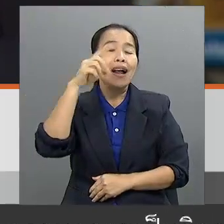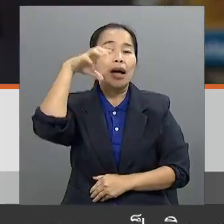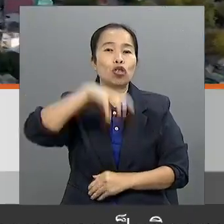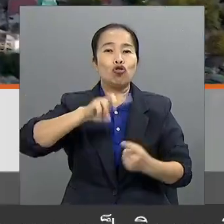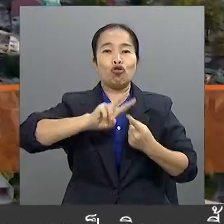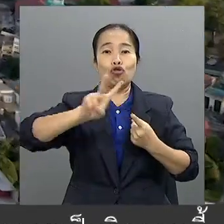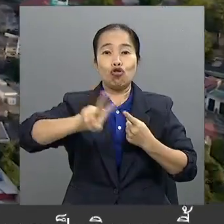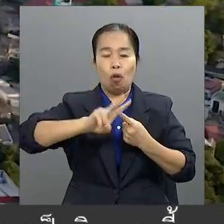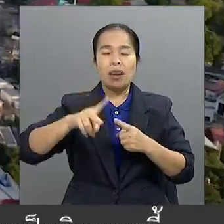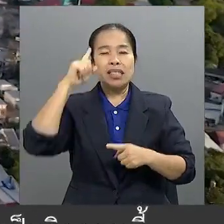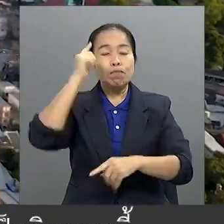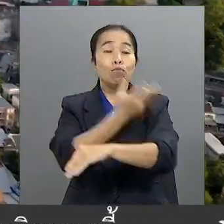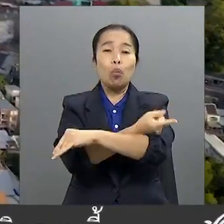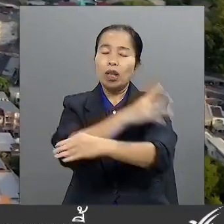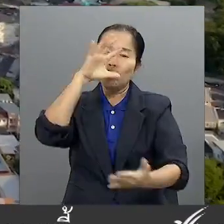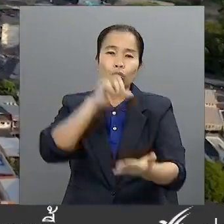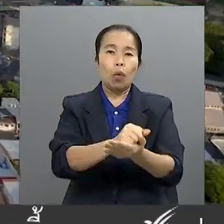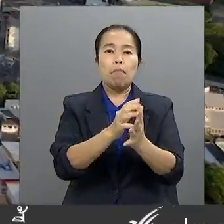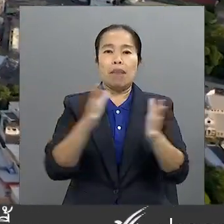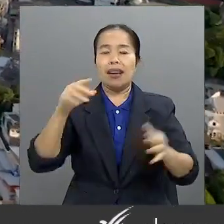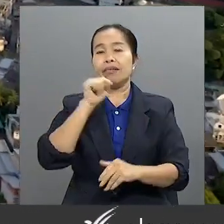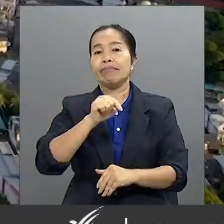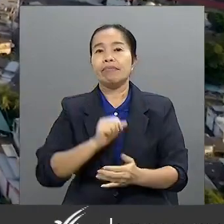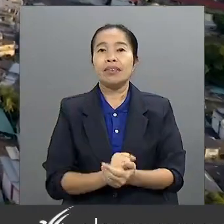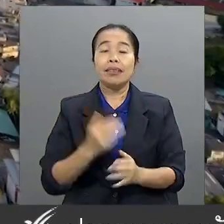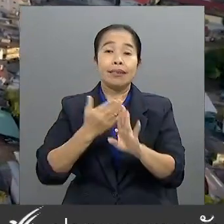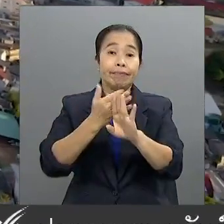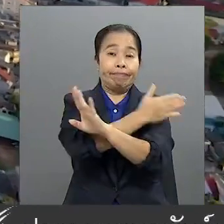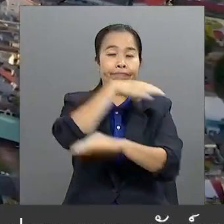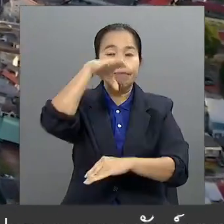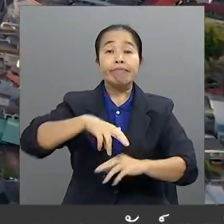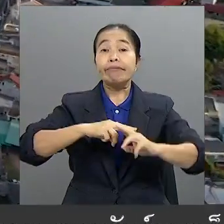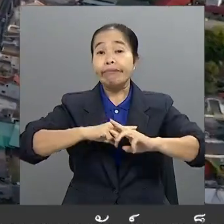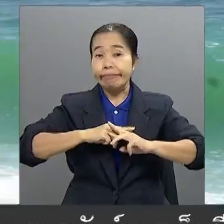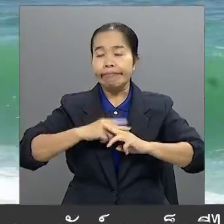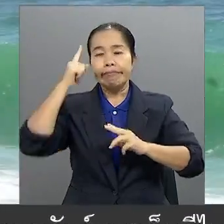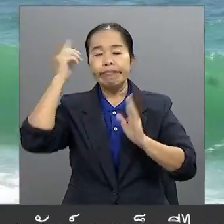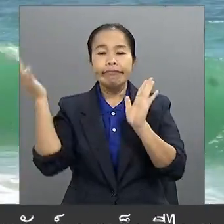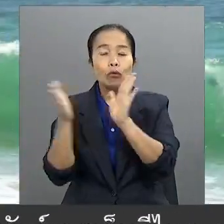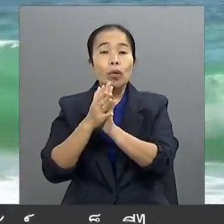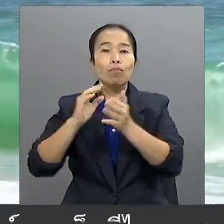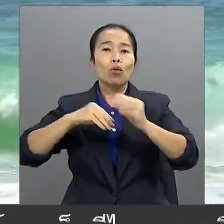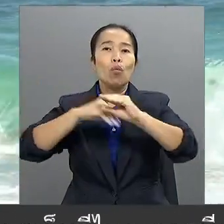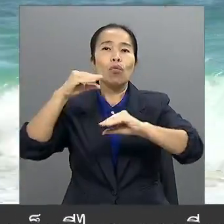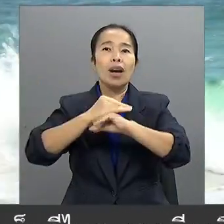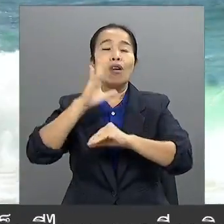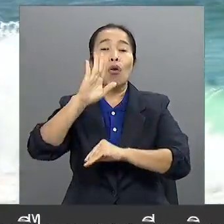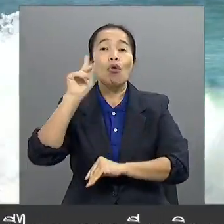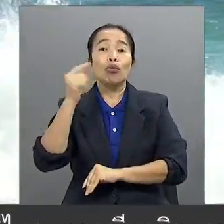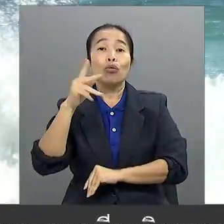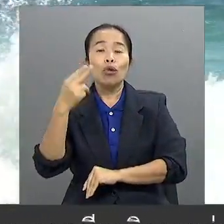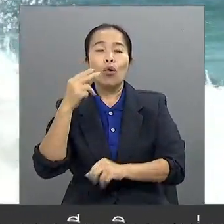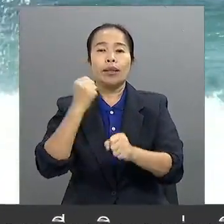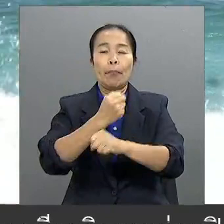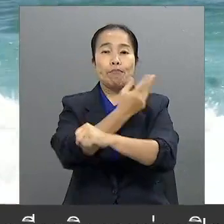ครับ ก่อนหน้านี้ภาคเอกชนร่วมกับททได้เสนอโครงการภูเก็ต Thailand Second Home และภูเก็ต Thailand Long